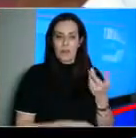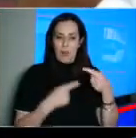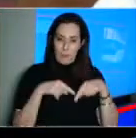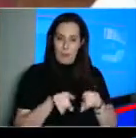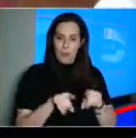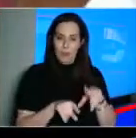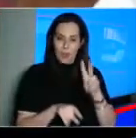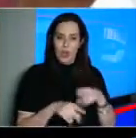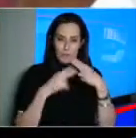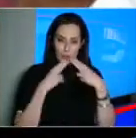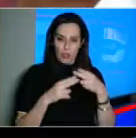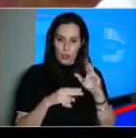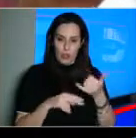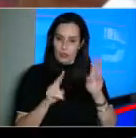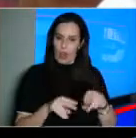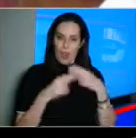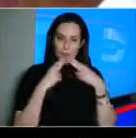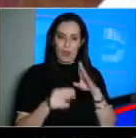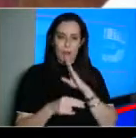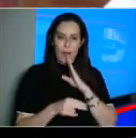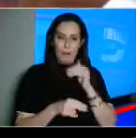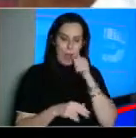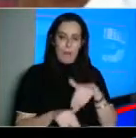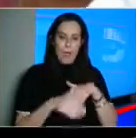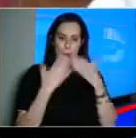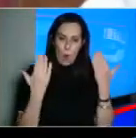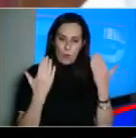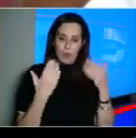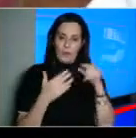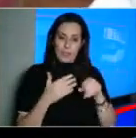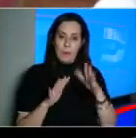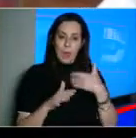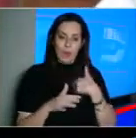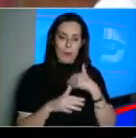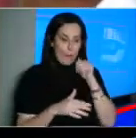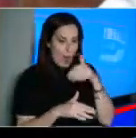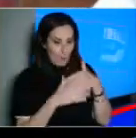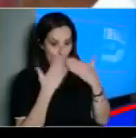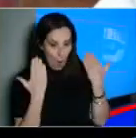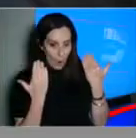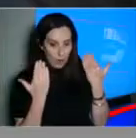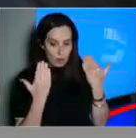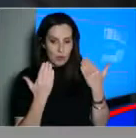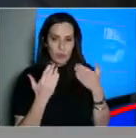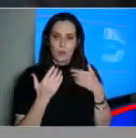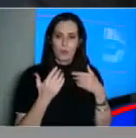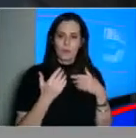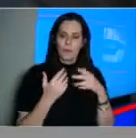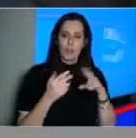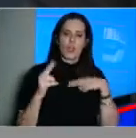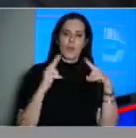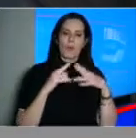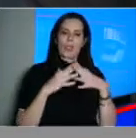ובמקביל יש פתרונות שכן יכולים לפתור את הבעיה מחר בבוקר. וזה מה שאנחנו מנסים לעשות. יש לנו מפגש